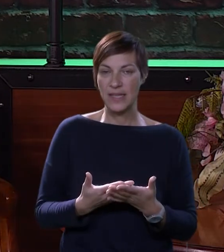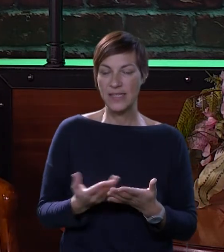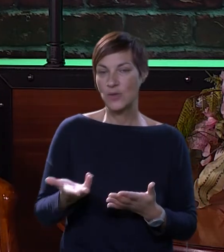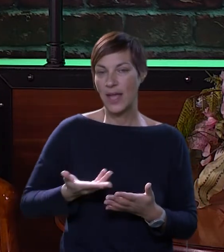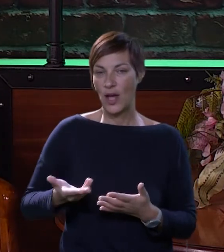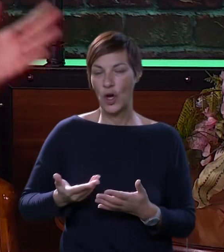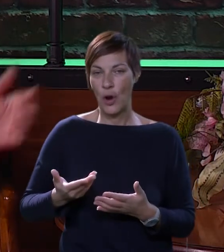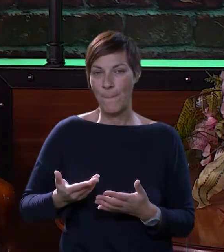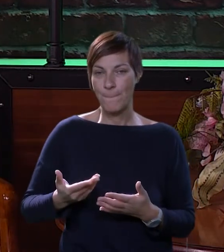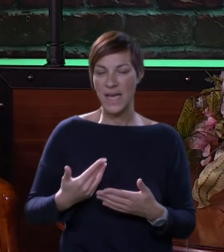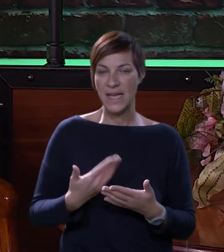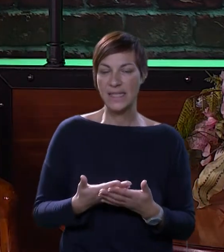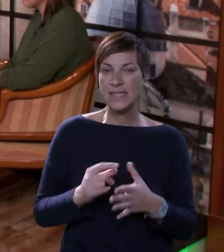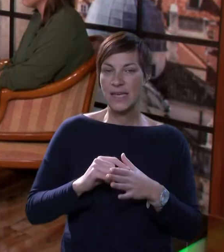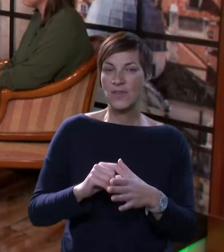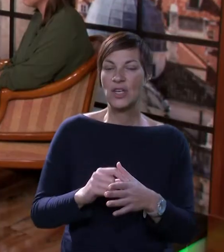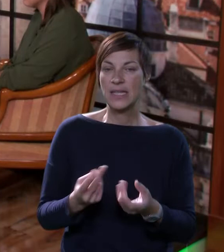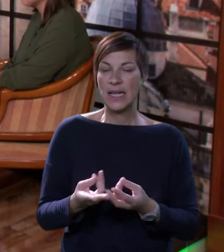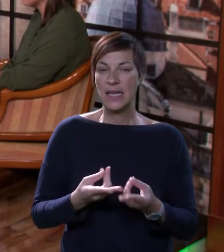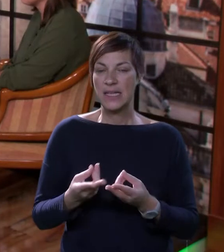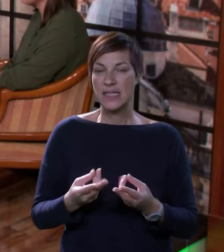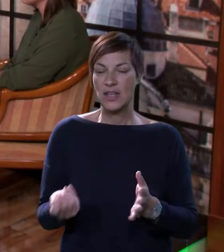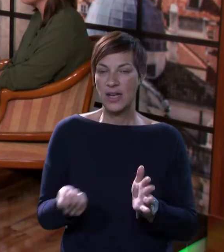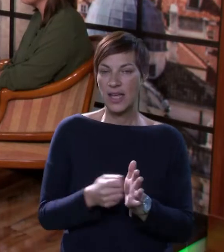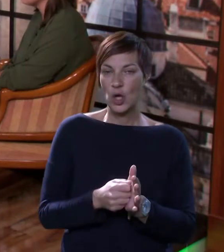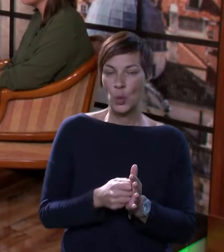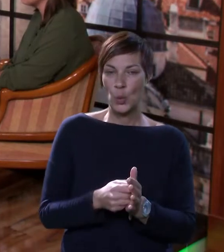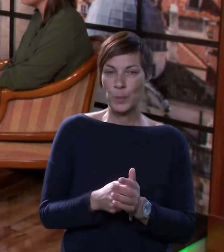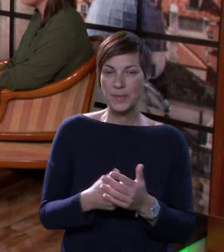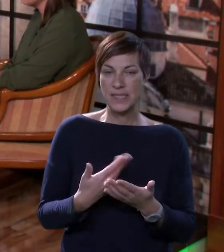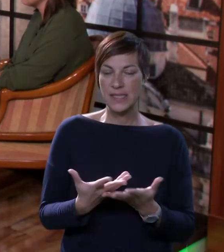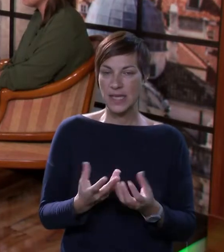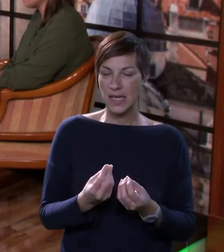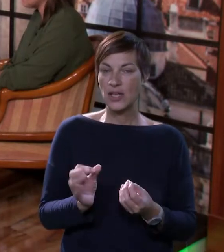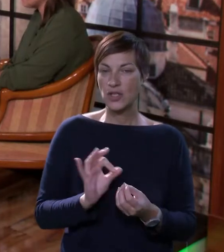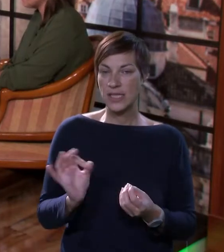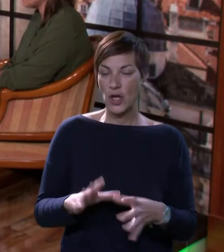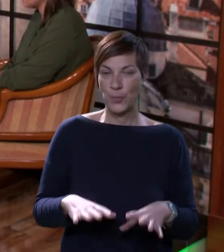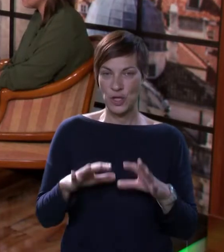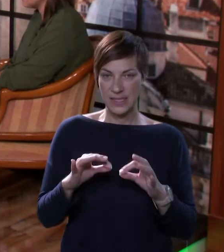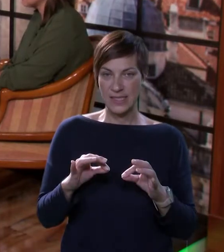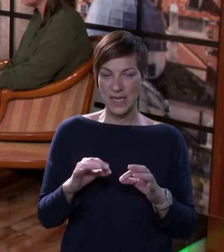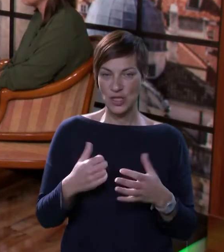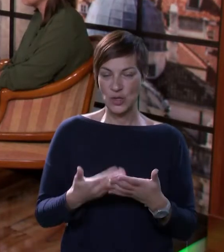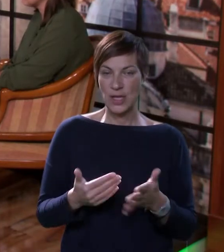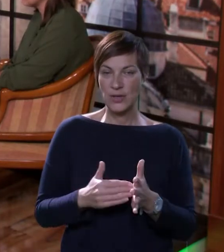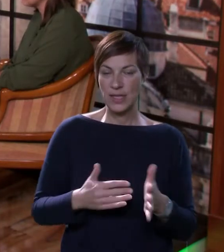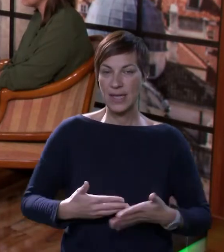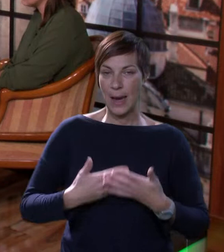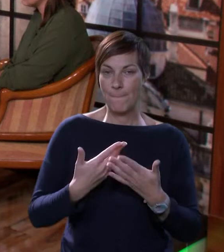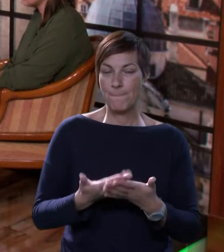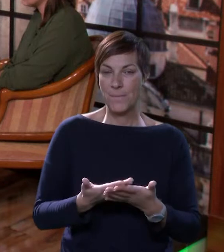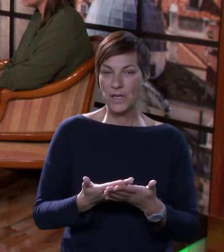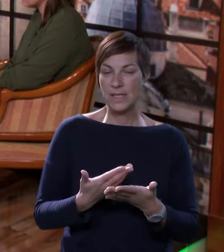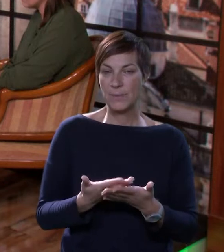te konobarice i voditelji restorana i kupci, da oni zapravo jako se dobro snađu. Ako im treba